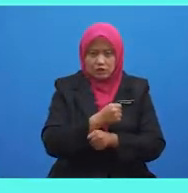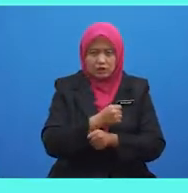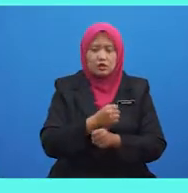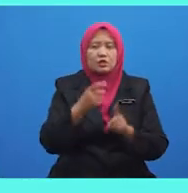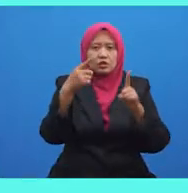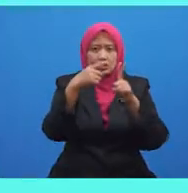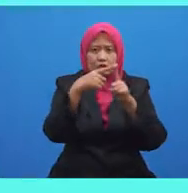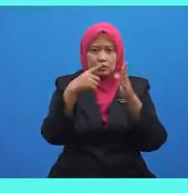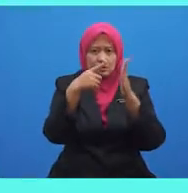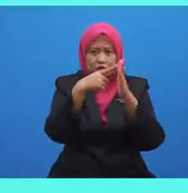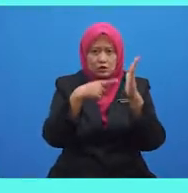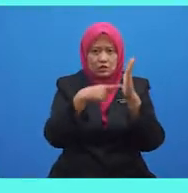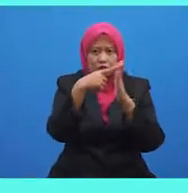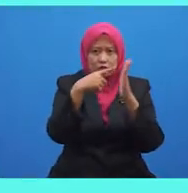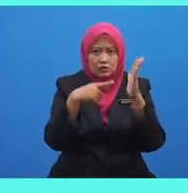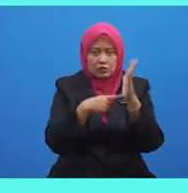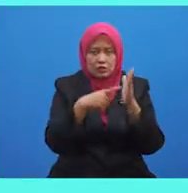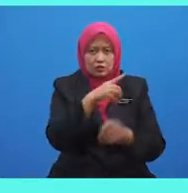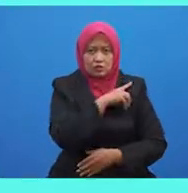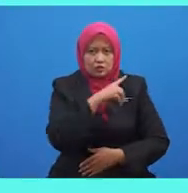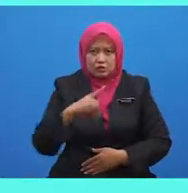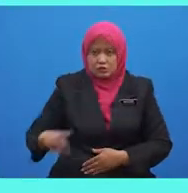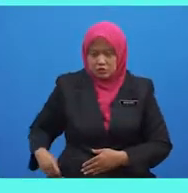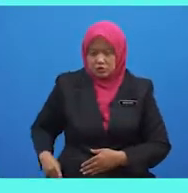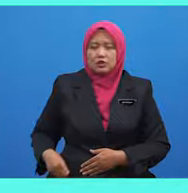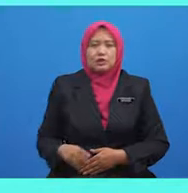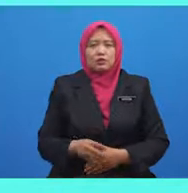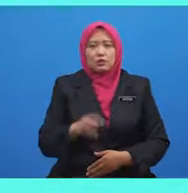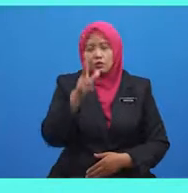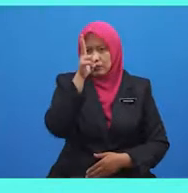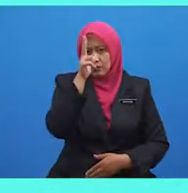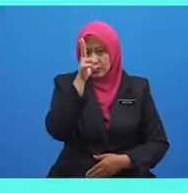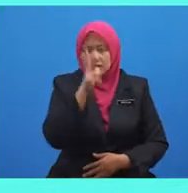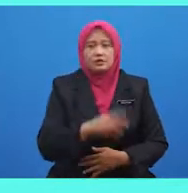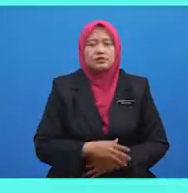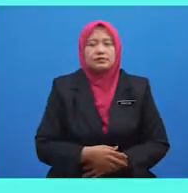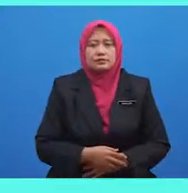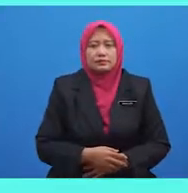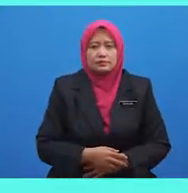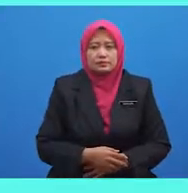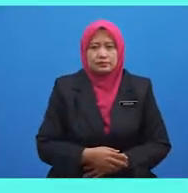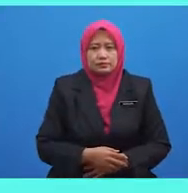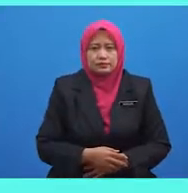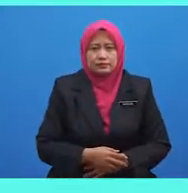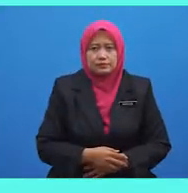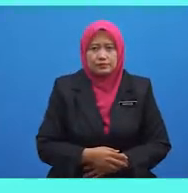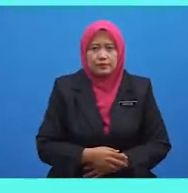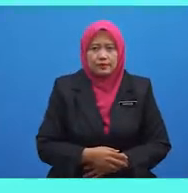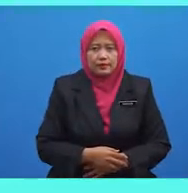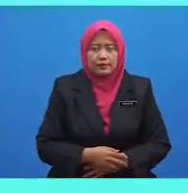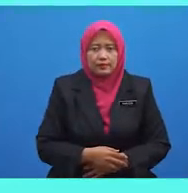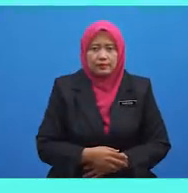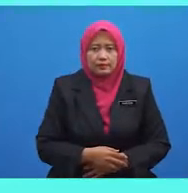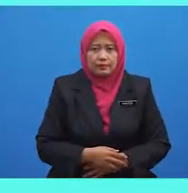oleh pemimpin Melaka dalam usaha mengembalikan kedaulatan Melaka? Murid-murid, sila fokus